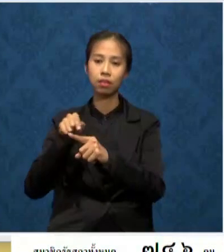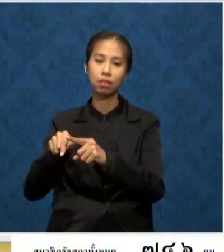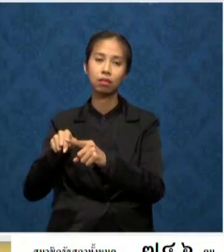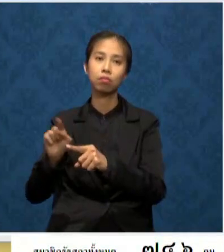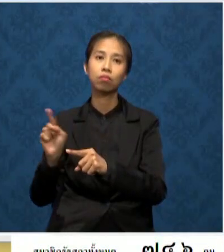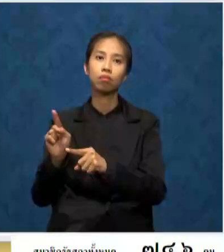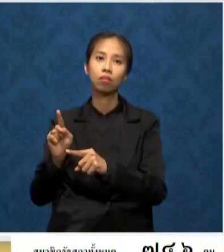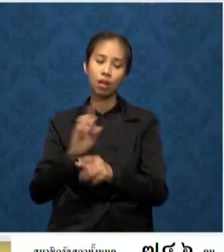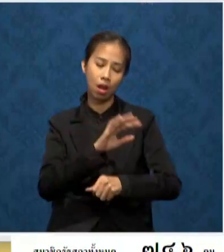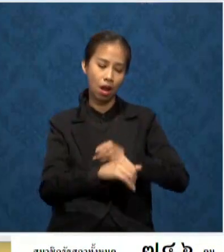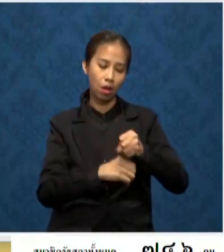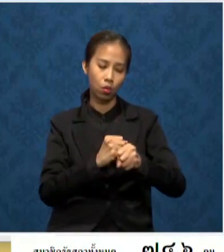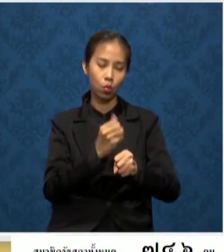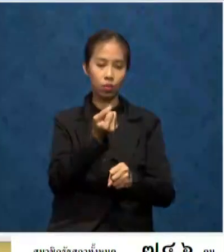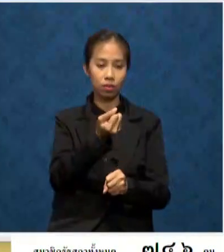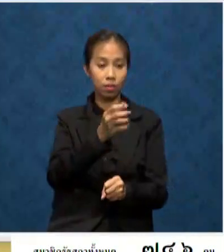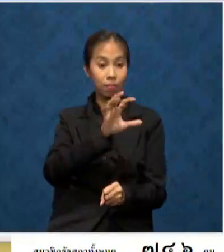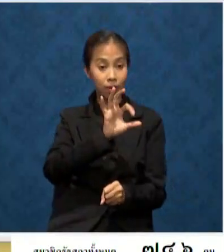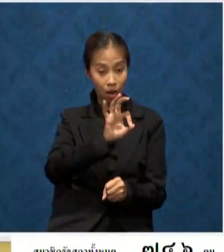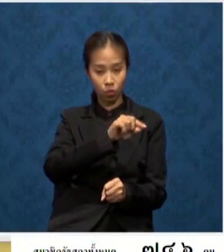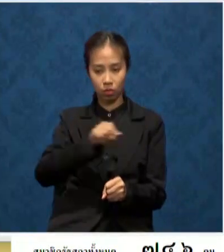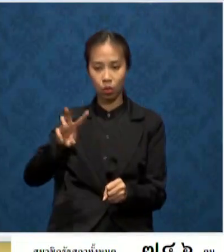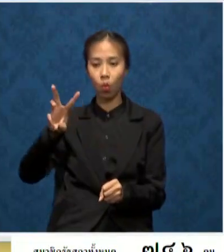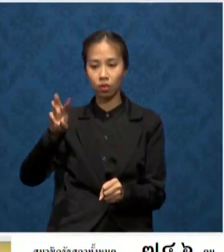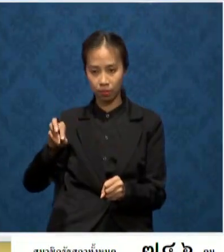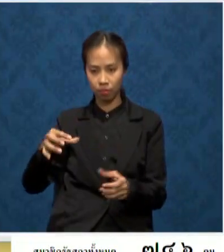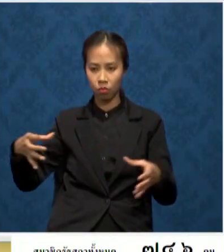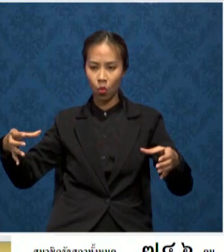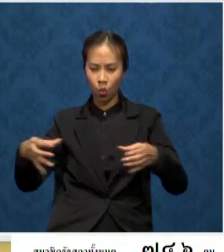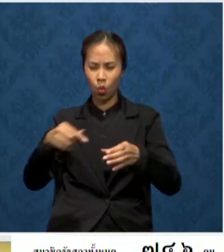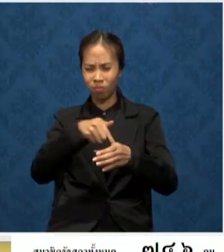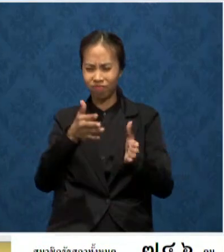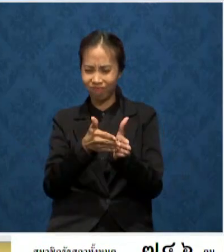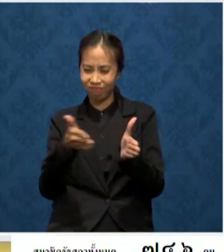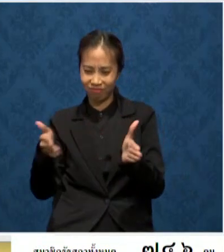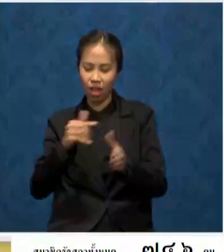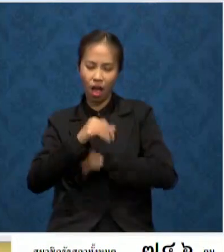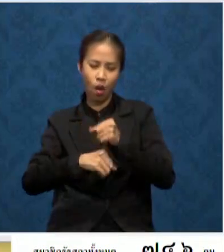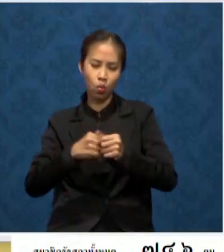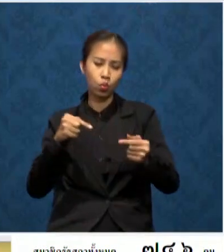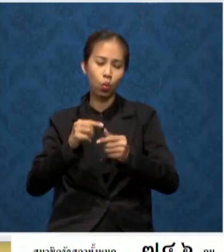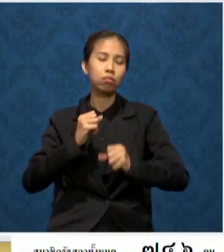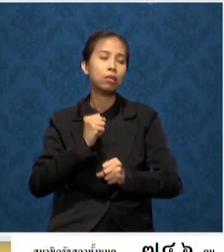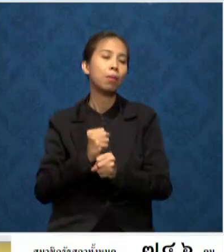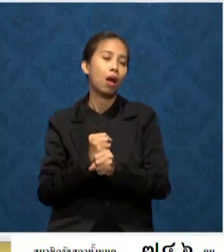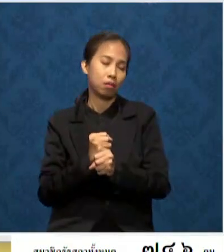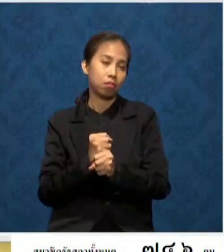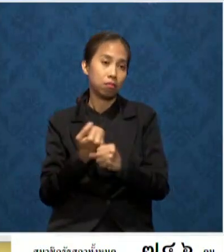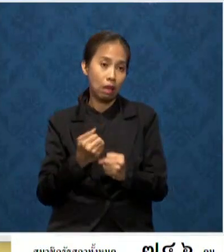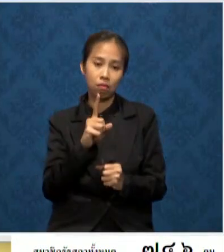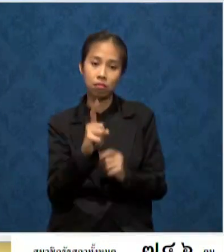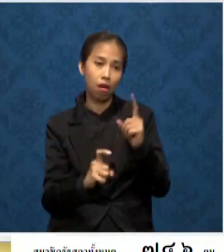คนไว 19 ถึง 60 ปีซึ่เป็นไวทำงาน มาดูครับว่าเมอเราสูญเสียคนไวทำงาน